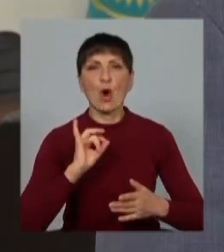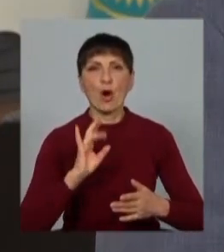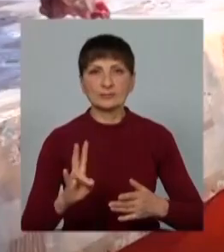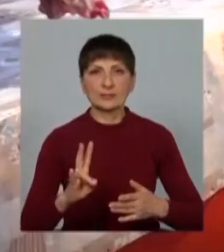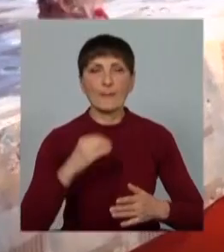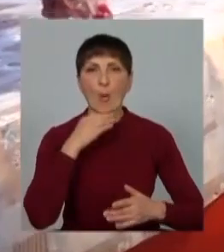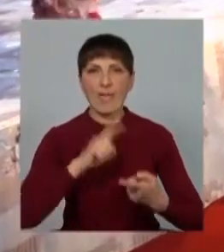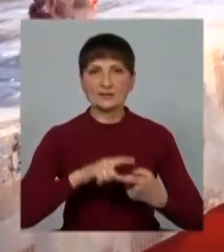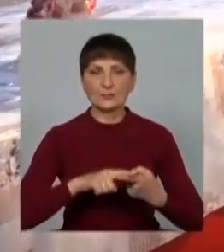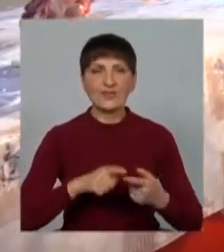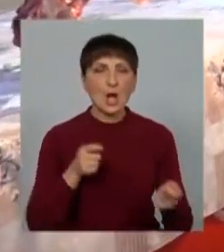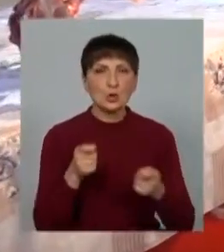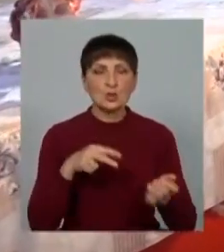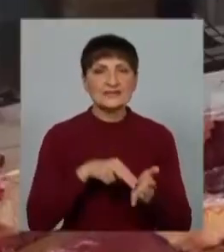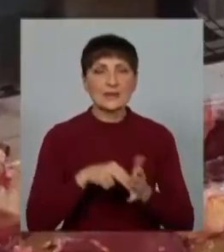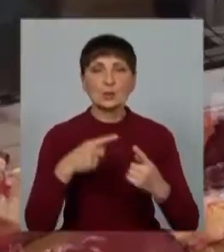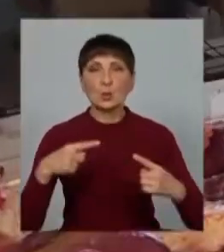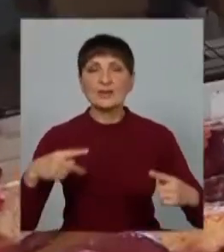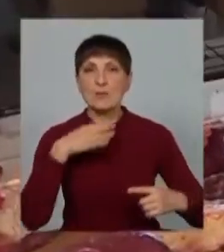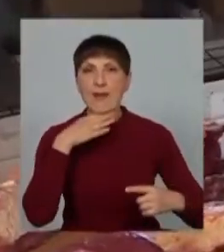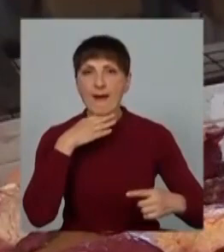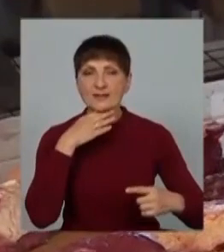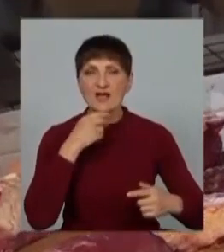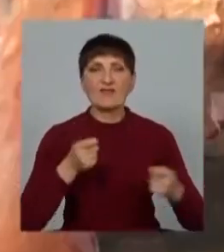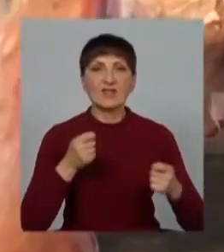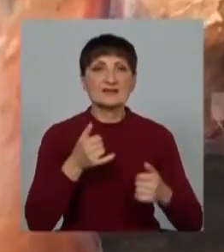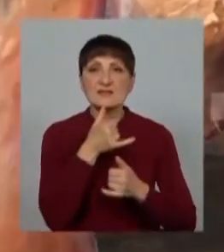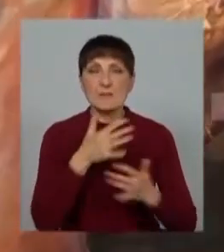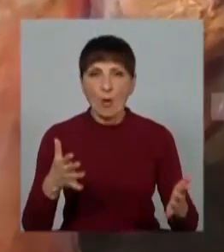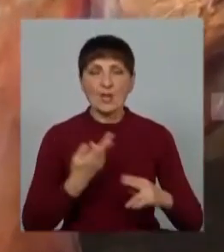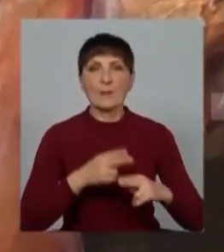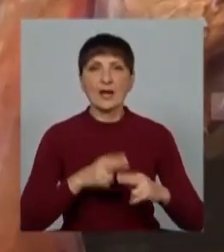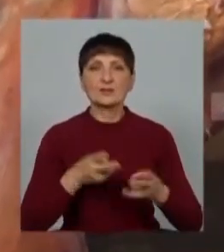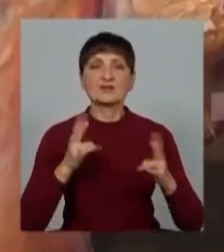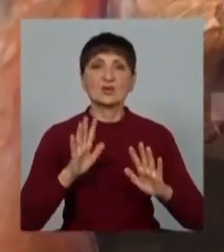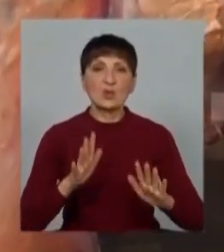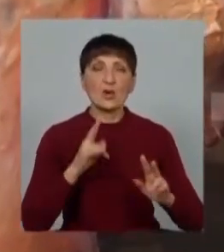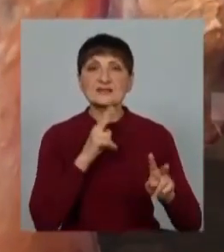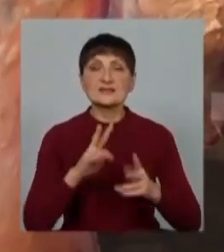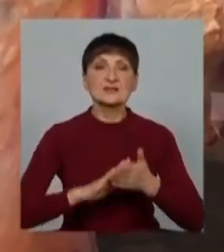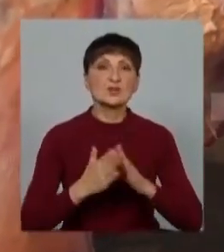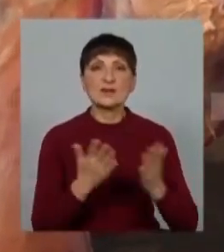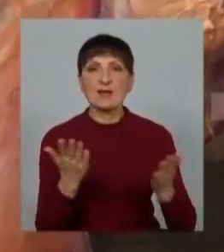по мясу. Регулировать цены на другие части мяса власти не в силах, поэтому остается только следить за